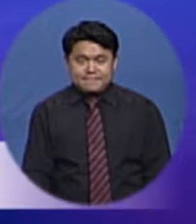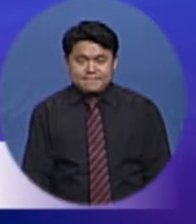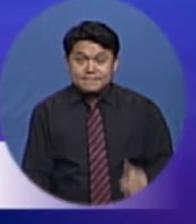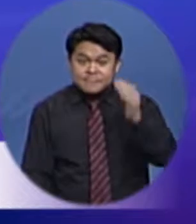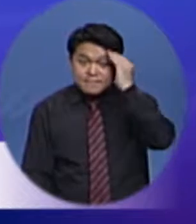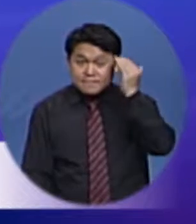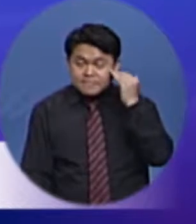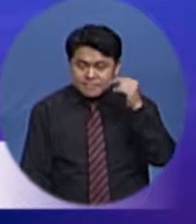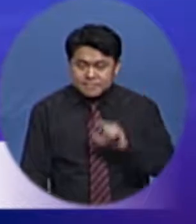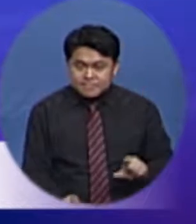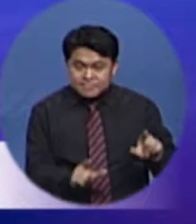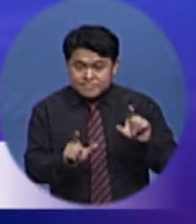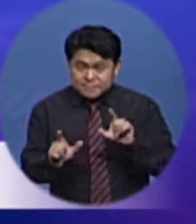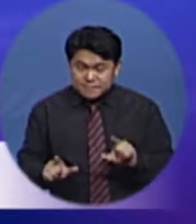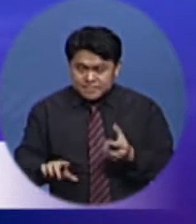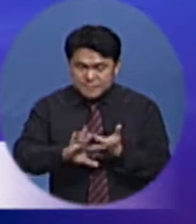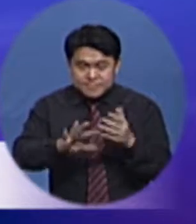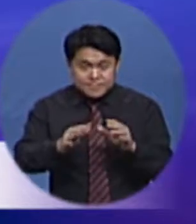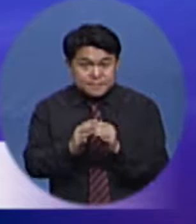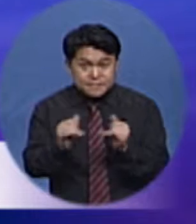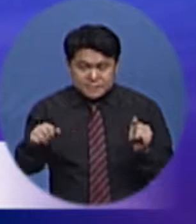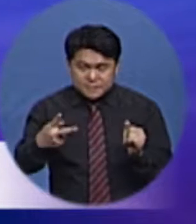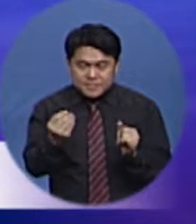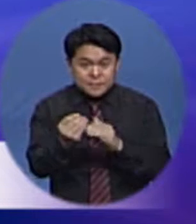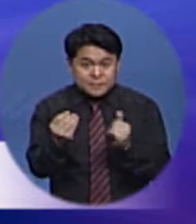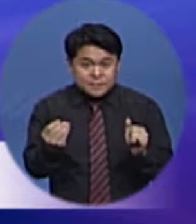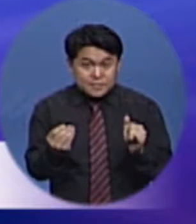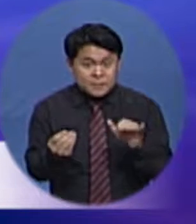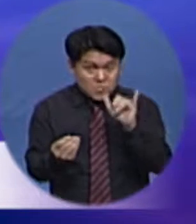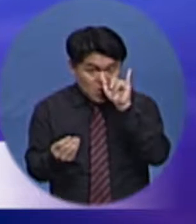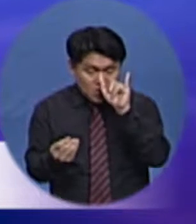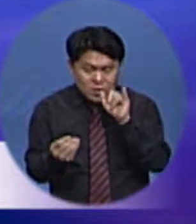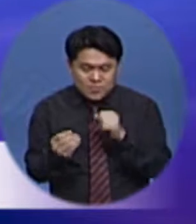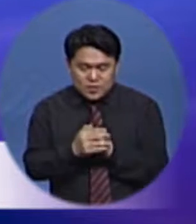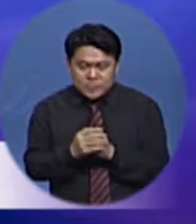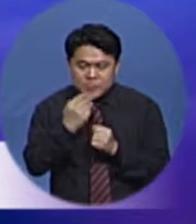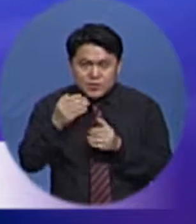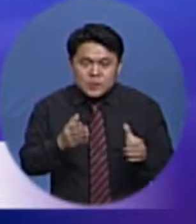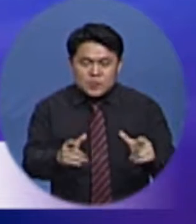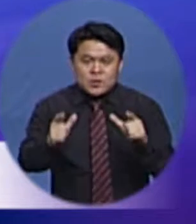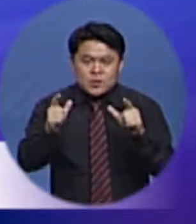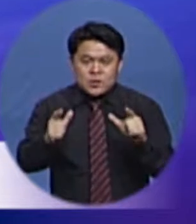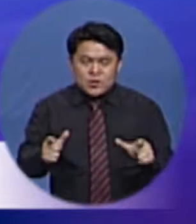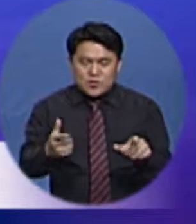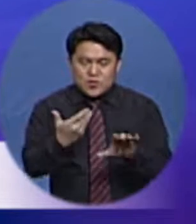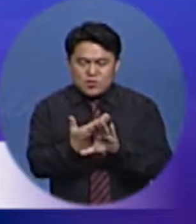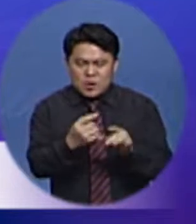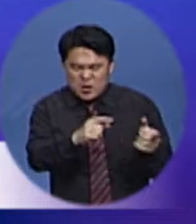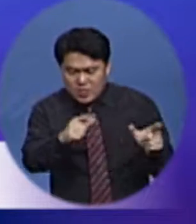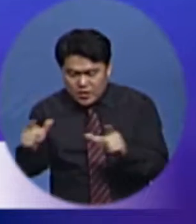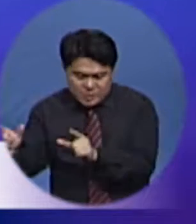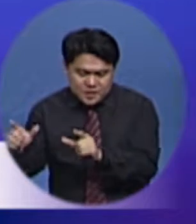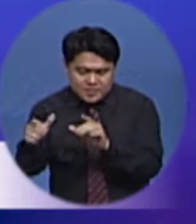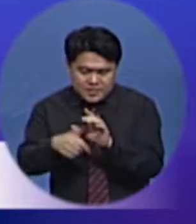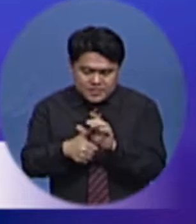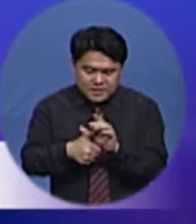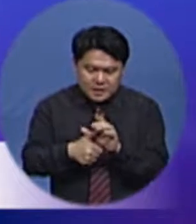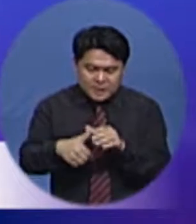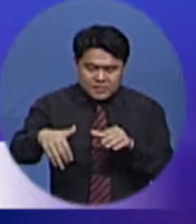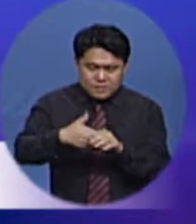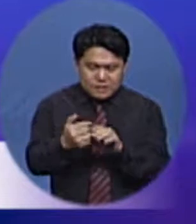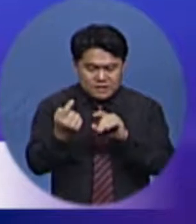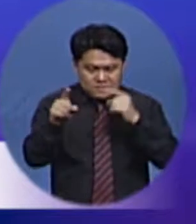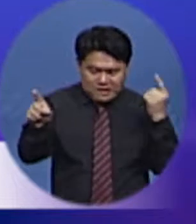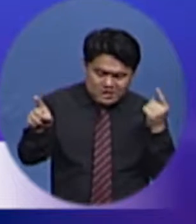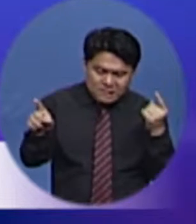국내 거주 외국인 200만 시대를 맞아 경기도는 다문화 시대에 겪을 수 있는 지역사회의 문화 장벽을 독서